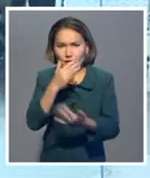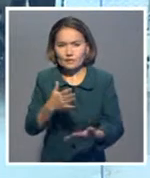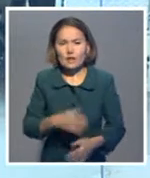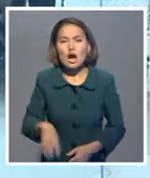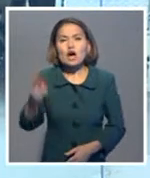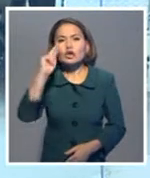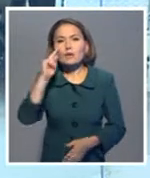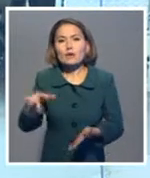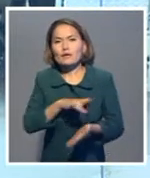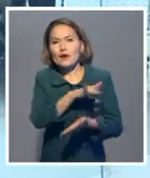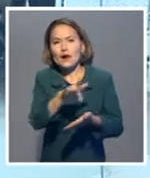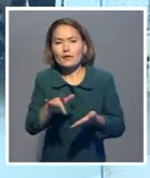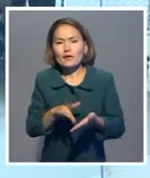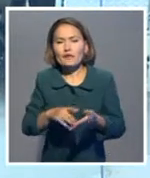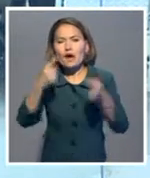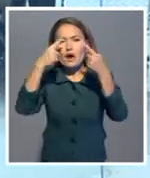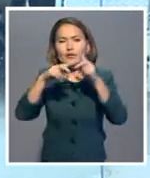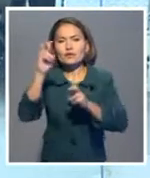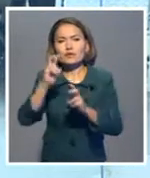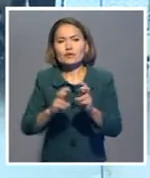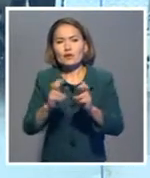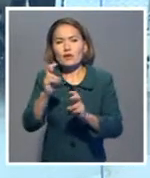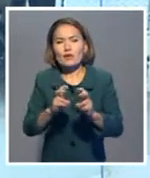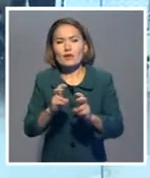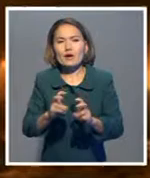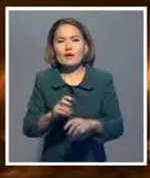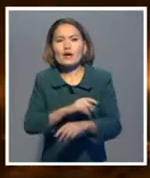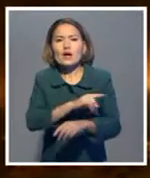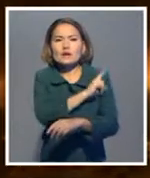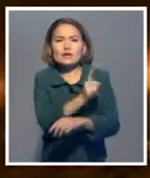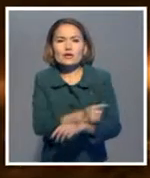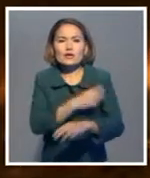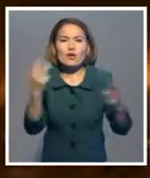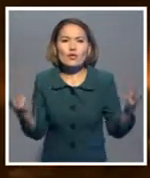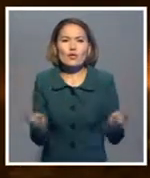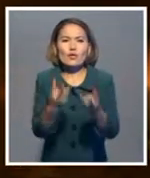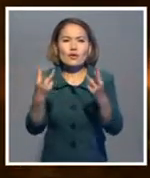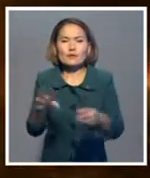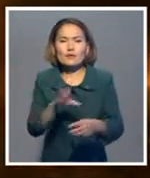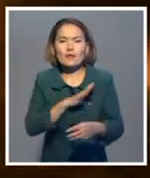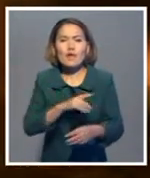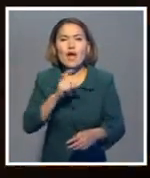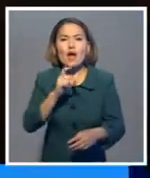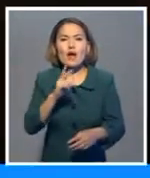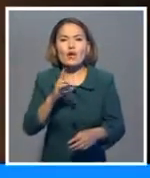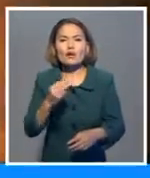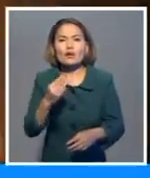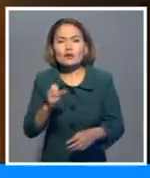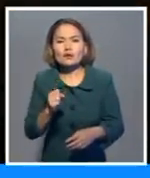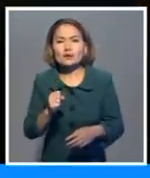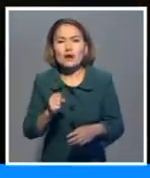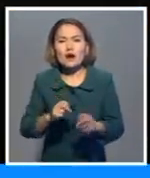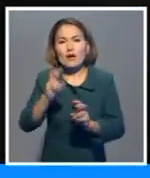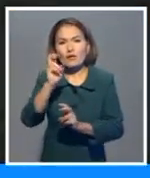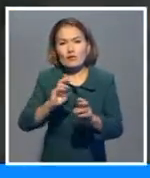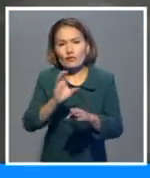Шымкентте оңтүстік индустриалды аймағында зауыттардың бірі өртенді. Тілсіз жау автокөліктердің ескі доңғалақтарын қайта өңдейтін Экошина жауапкершілігі